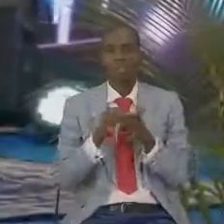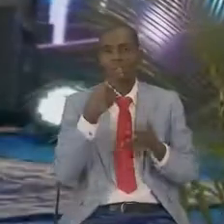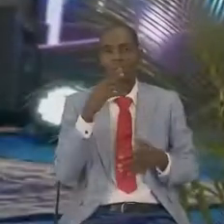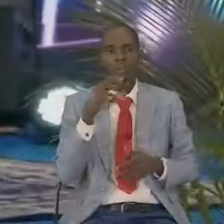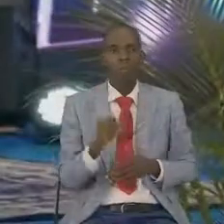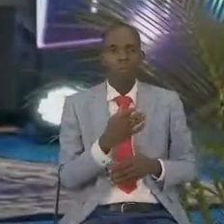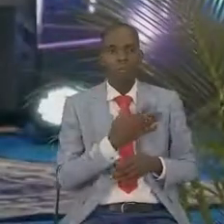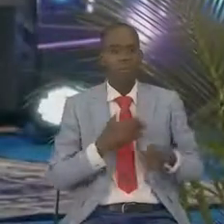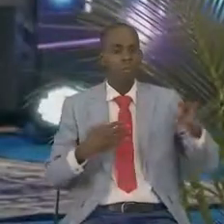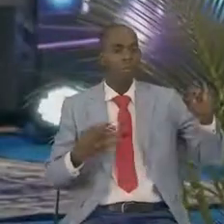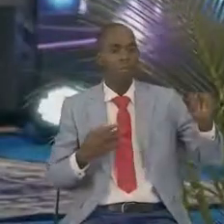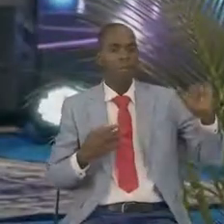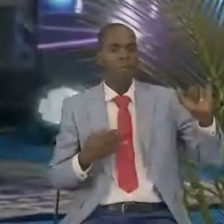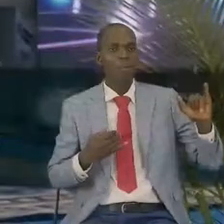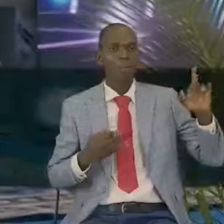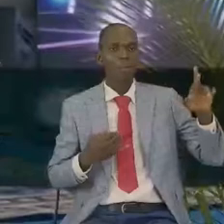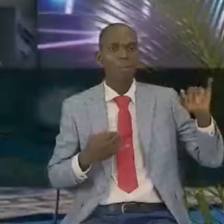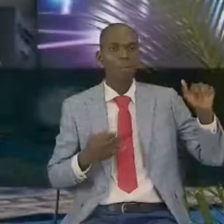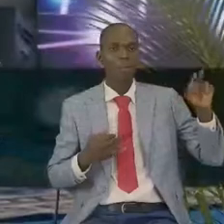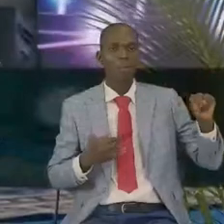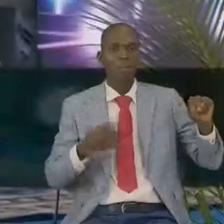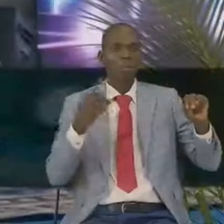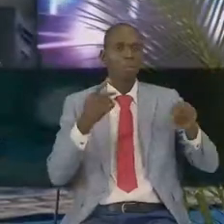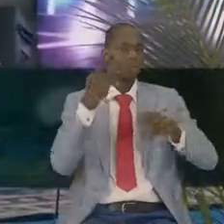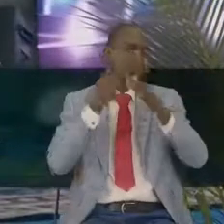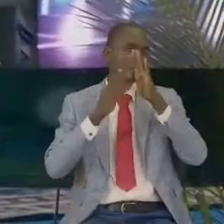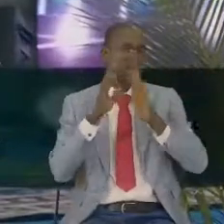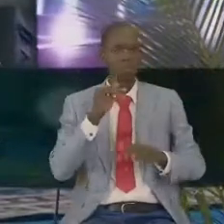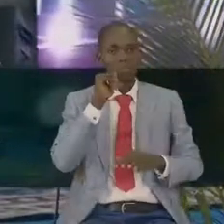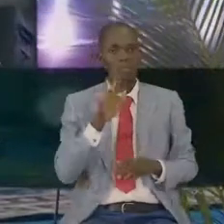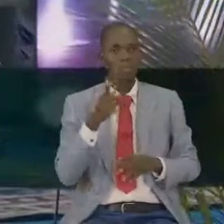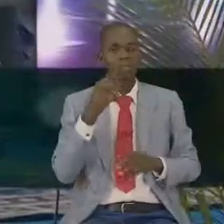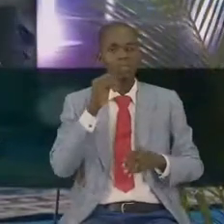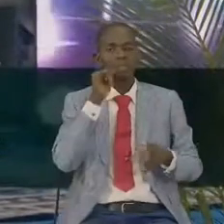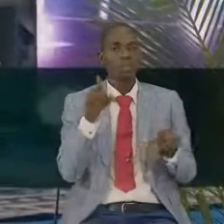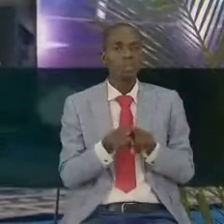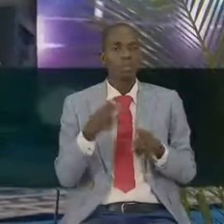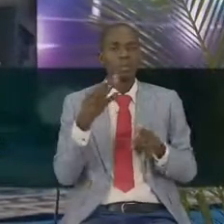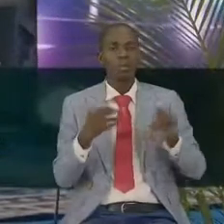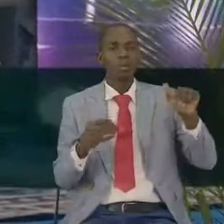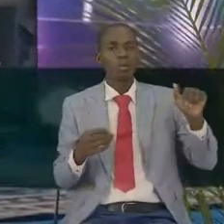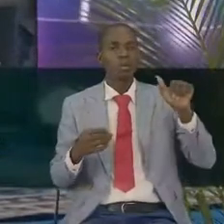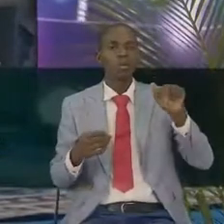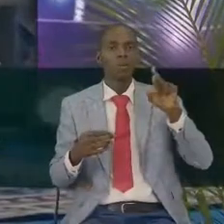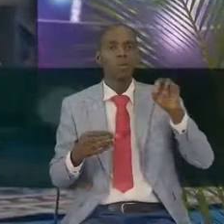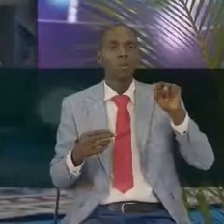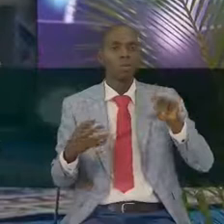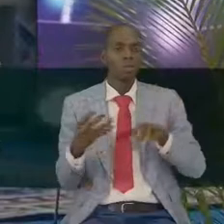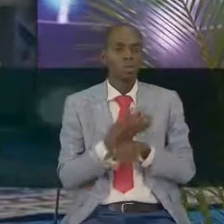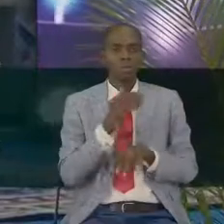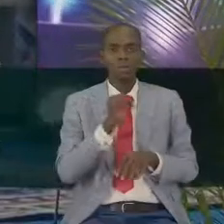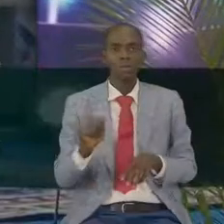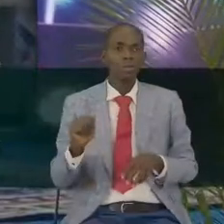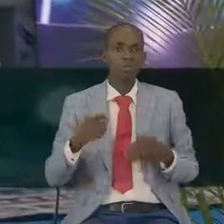20. Marie, la prophétesse, sœur d'Aaron, prit à sa main un tambourin et toutes les